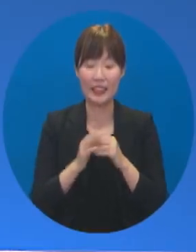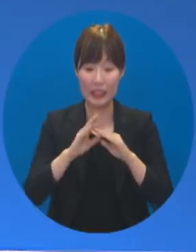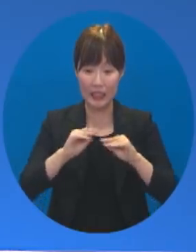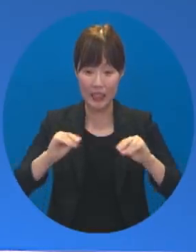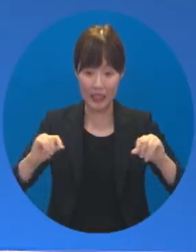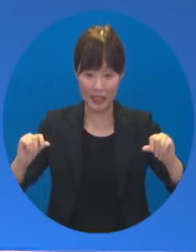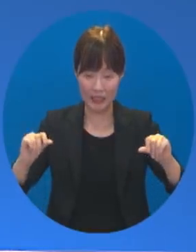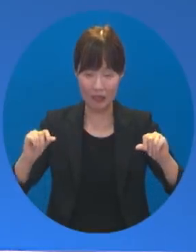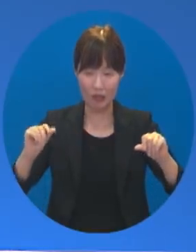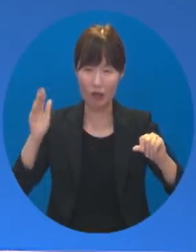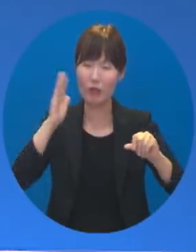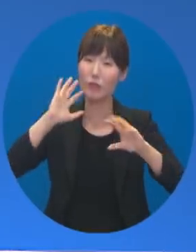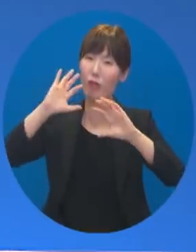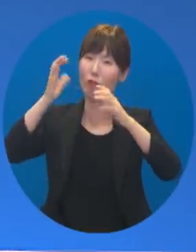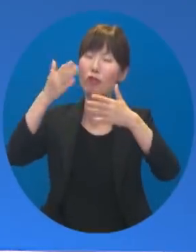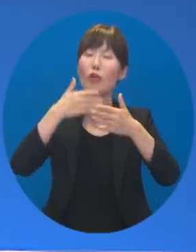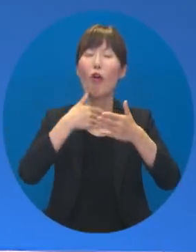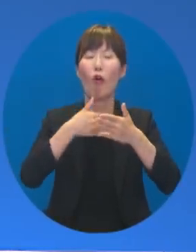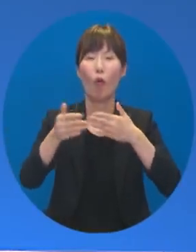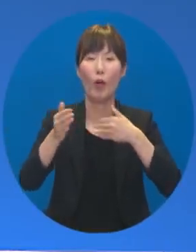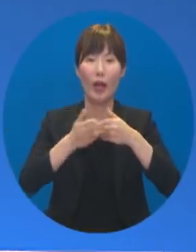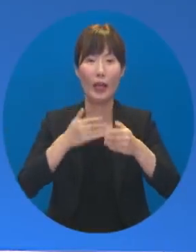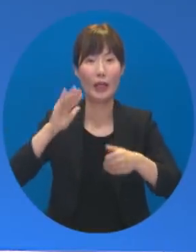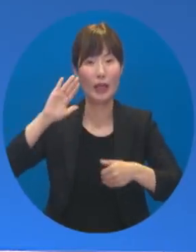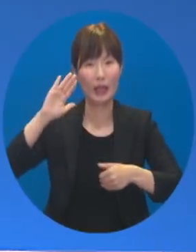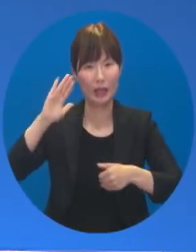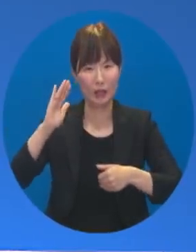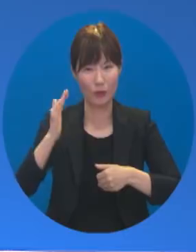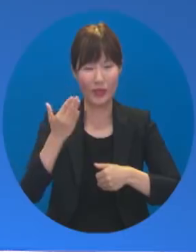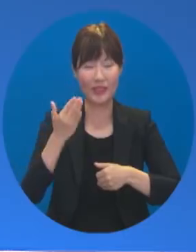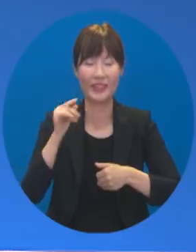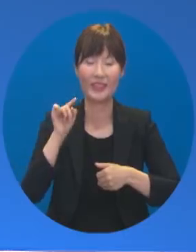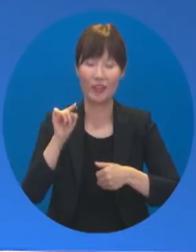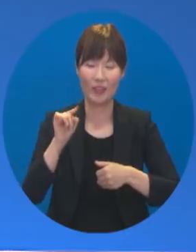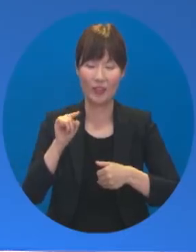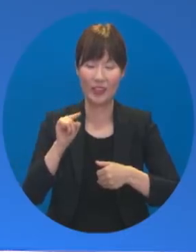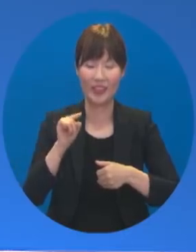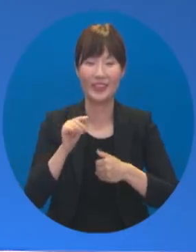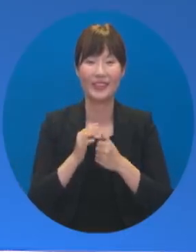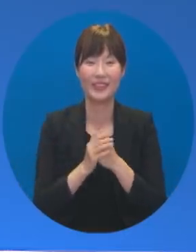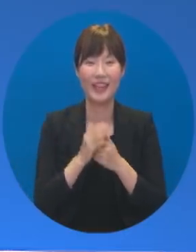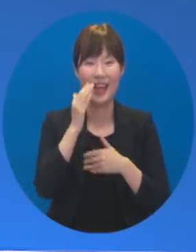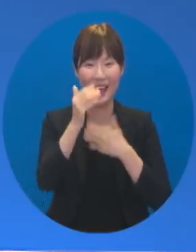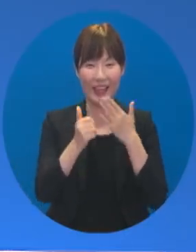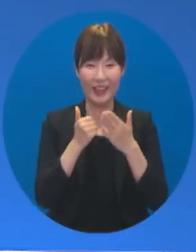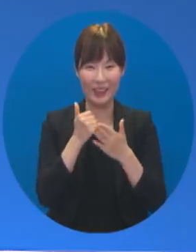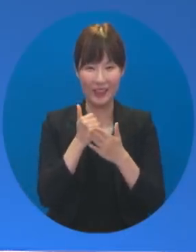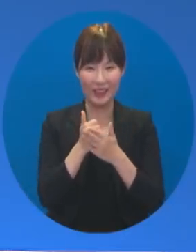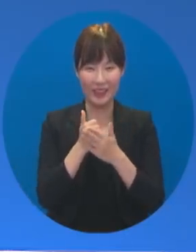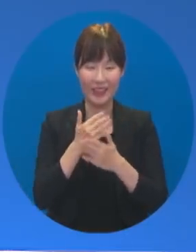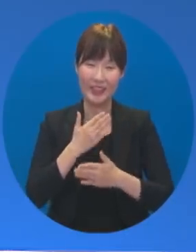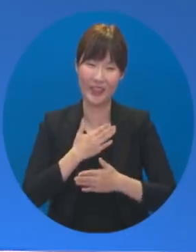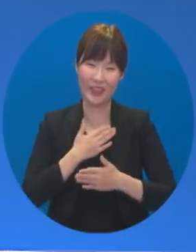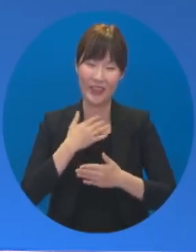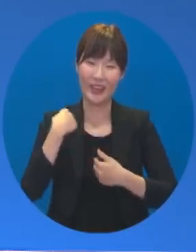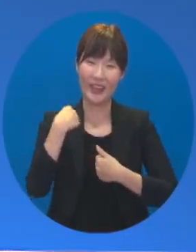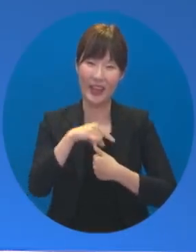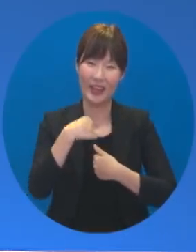경험하는 것이구나 라는 것들을 그렇게 하나님께서 저에게 가르쳐